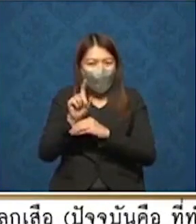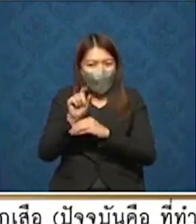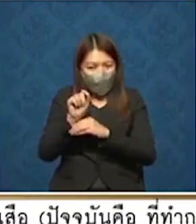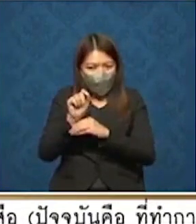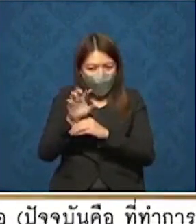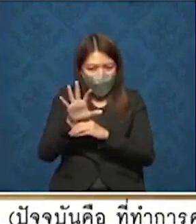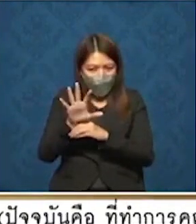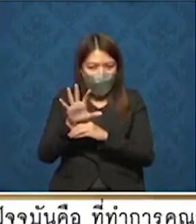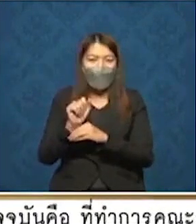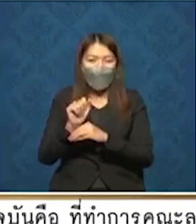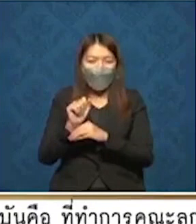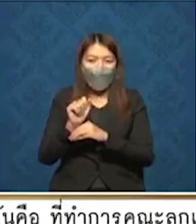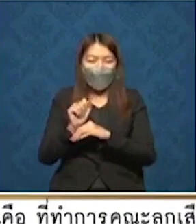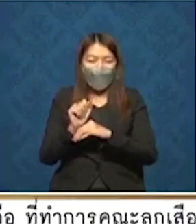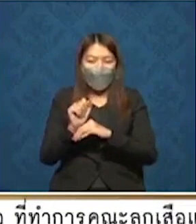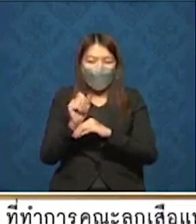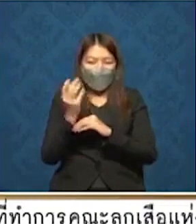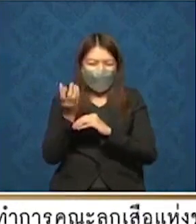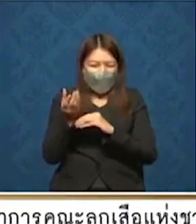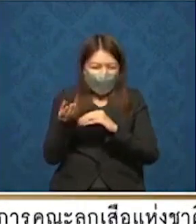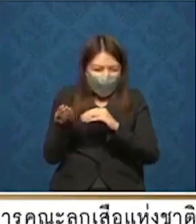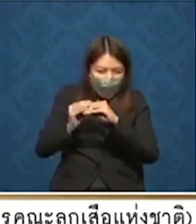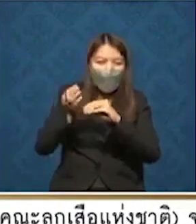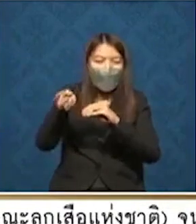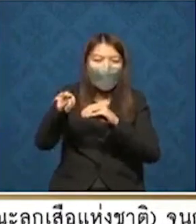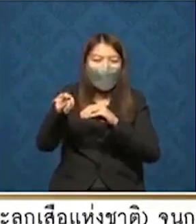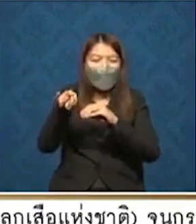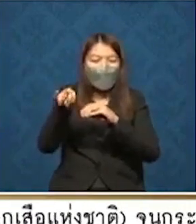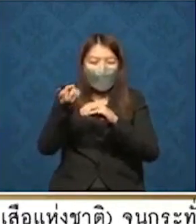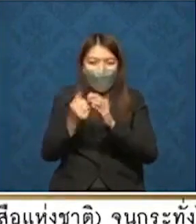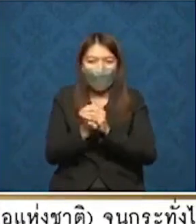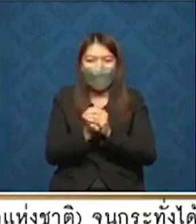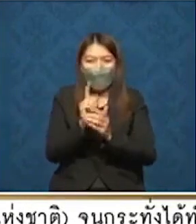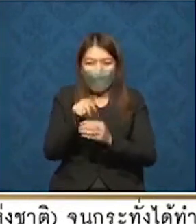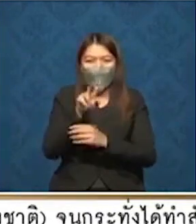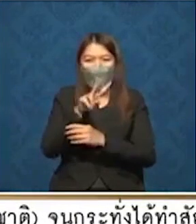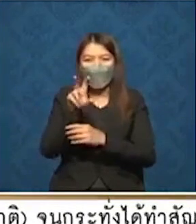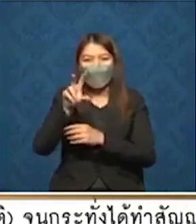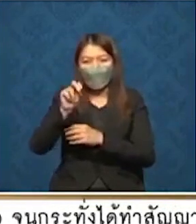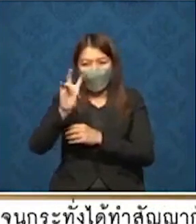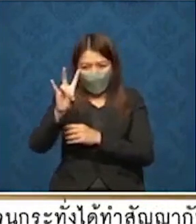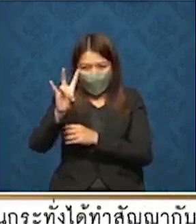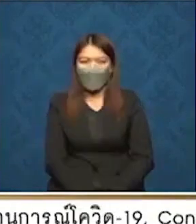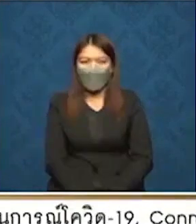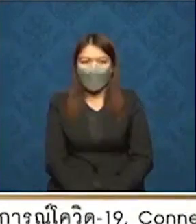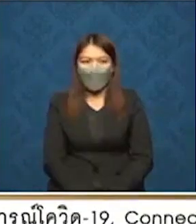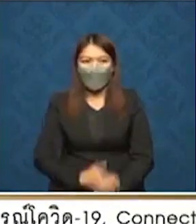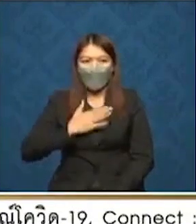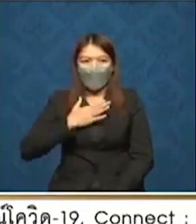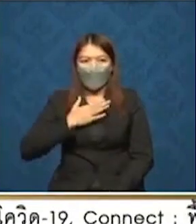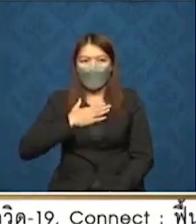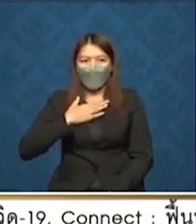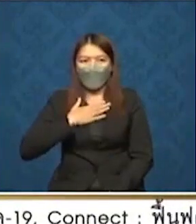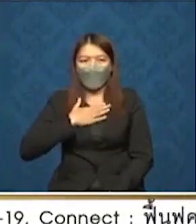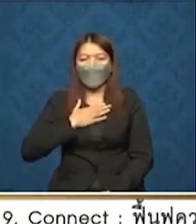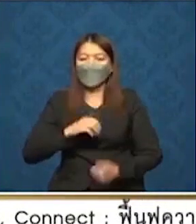็ยังขาดอปมาณเล็ก น้อย ปลอดสอง อคชุมิจรงค 237 ครัผมผมเป็ผู้นำวยการ 3 พระมย